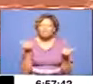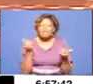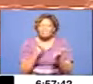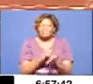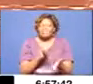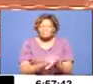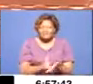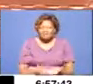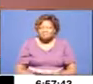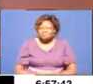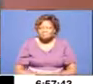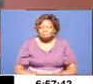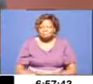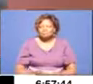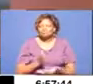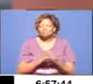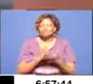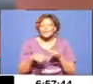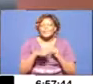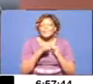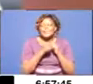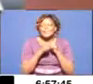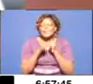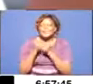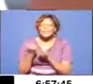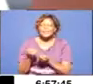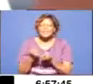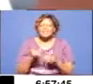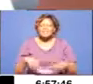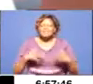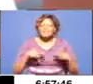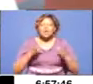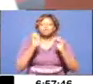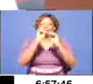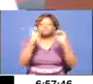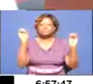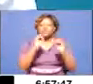majukumu ya pamoja ya watu kulinda katiba. Khalid Abdullahi, Darubini.